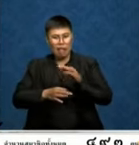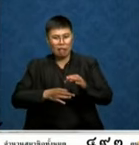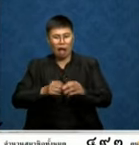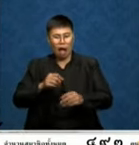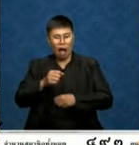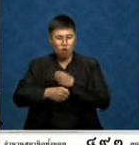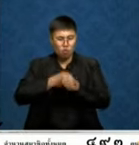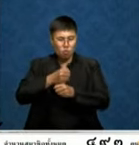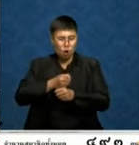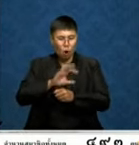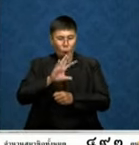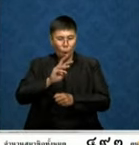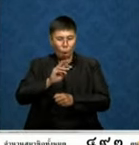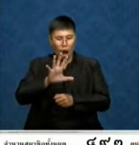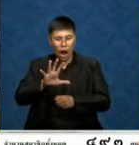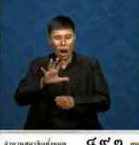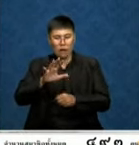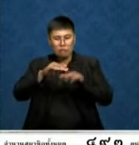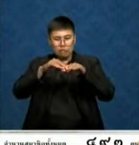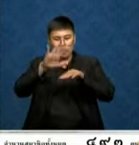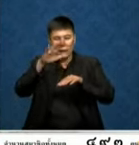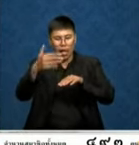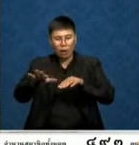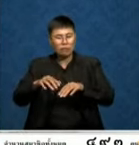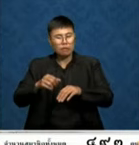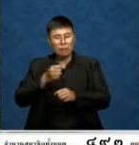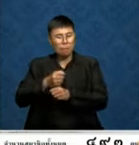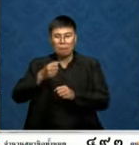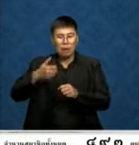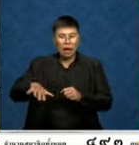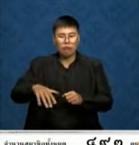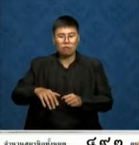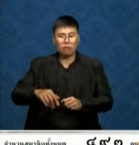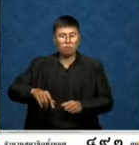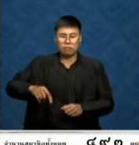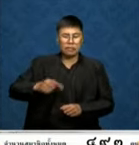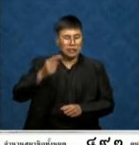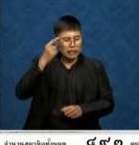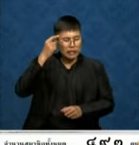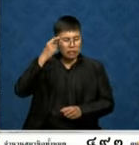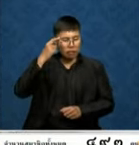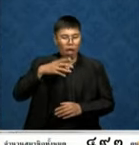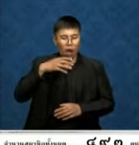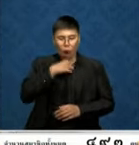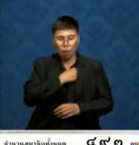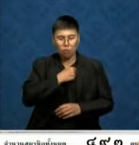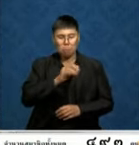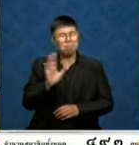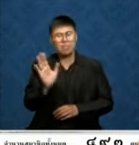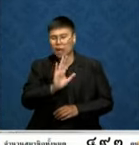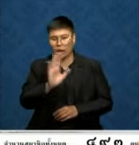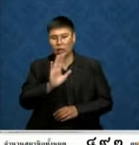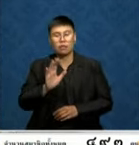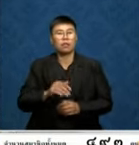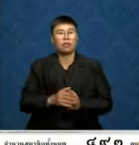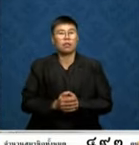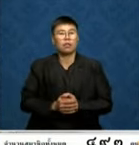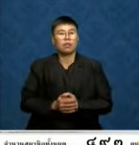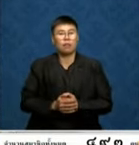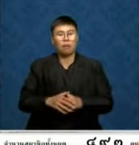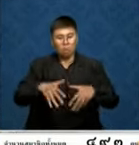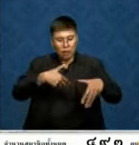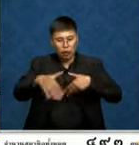กิน65ปีไปแล้วจะทำงานไม่ได้จะล้าหลังไม่ใช่ครับบางทีพี่น้องประชาชนเขาตัดสินใจ